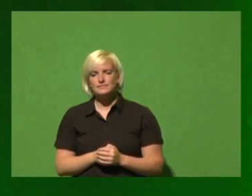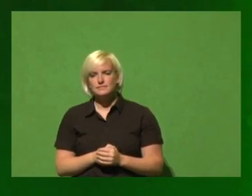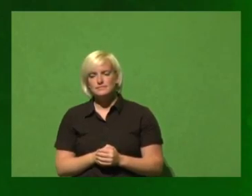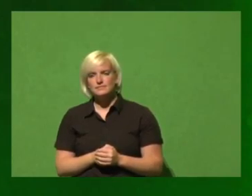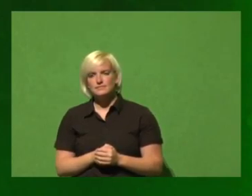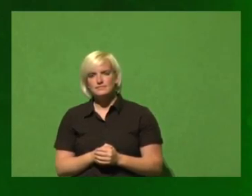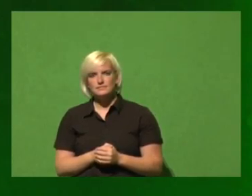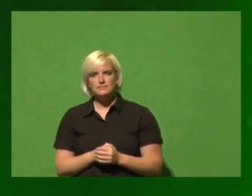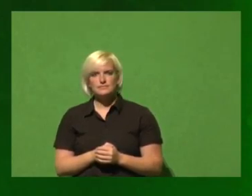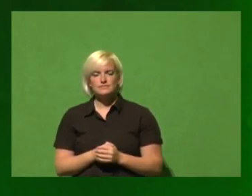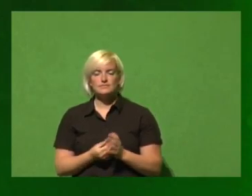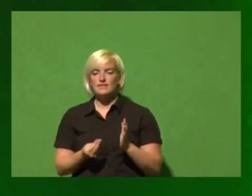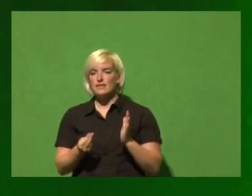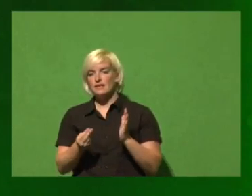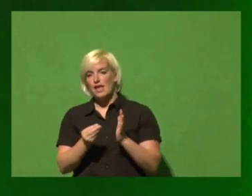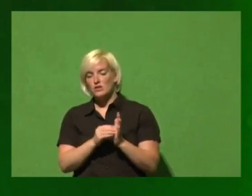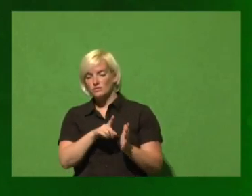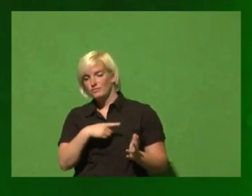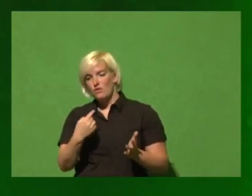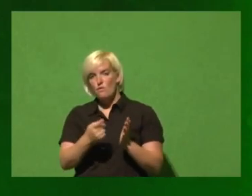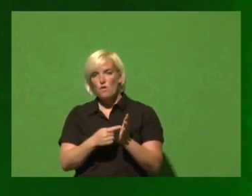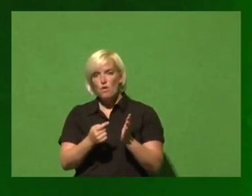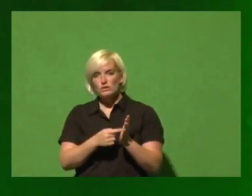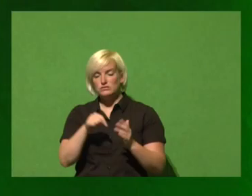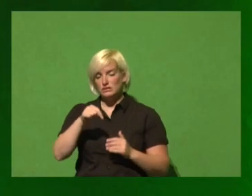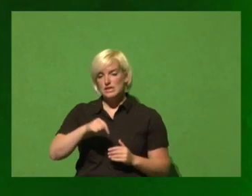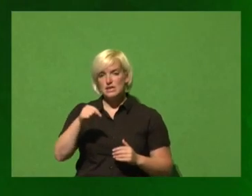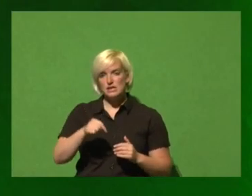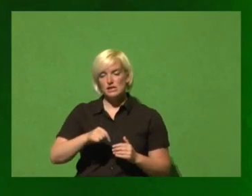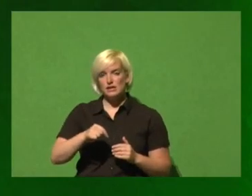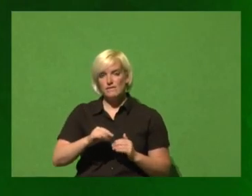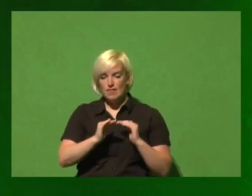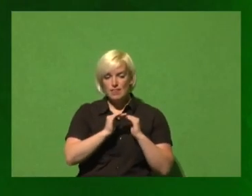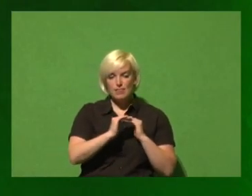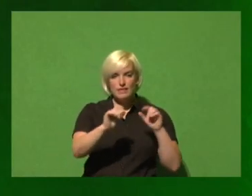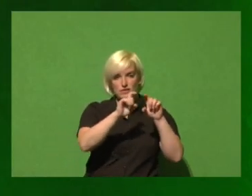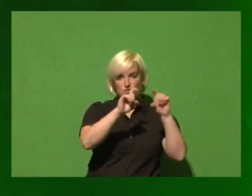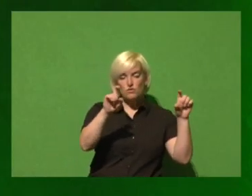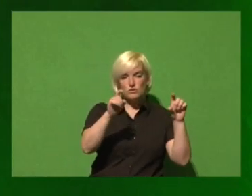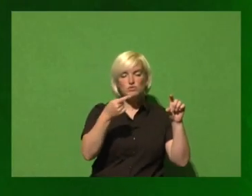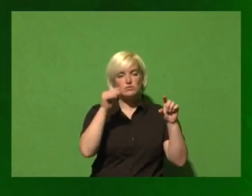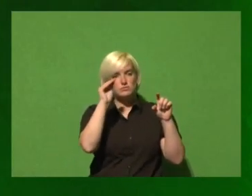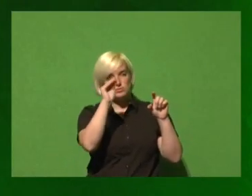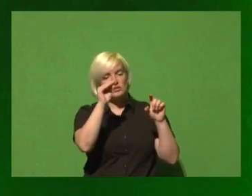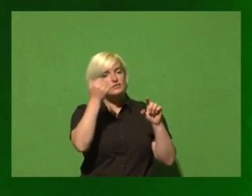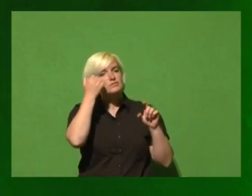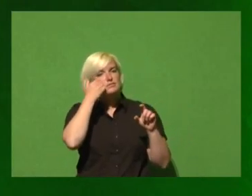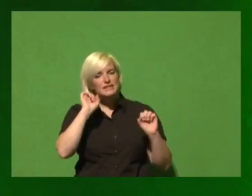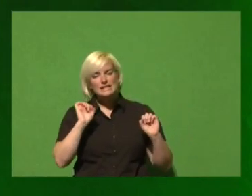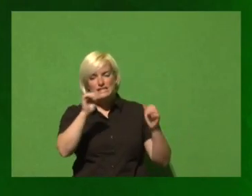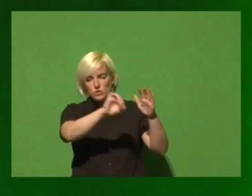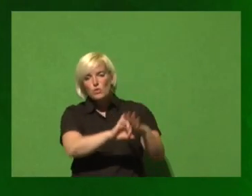Außerdem fordert die LAG Energie, dass diese LDK den Landesvorstand auffordert, die Initiative zur